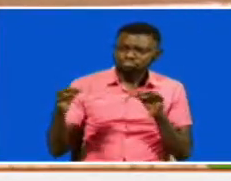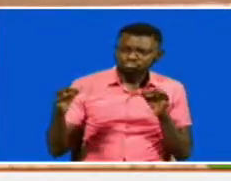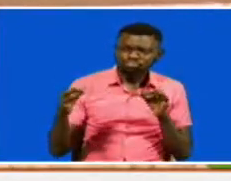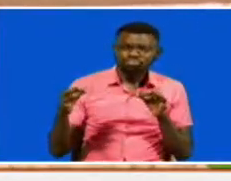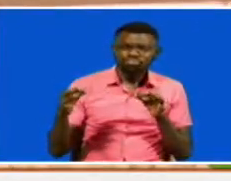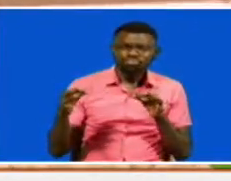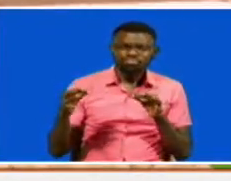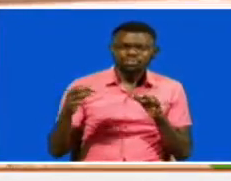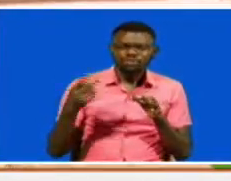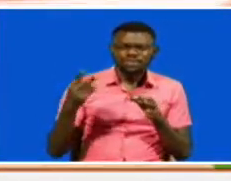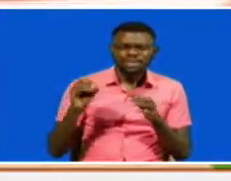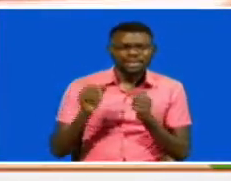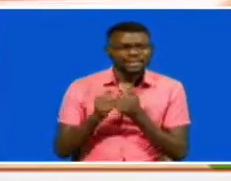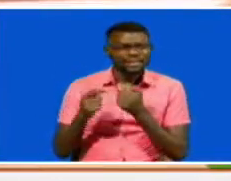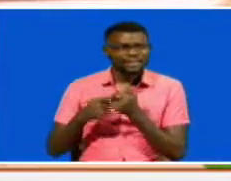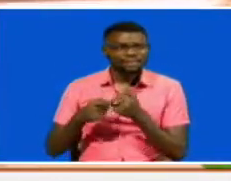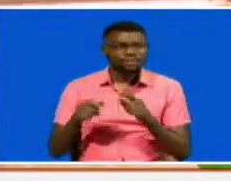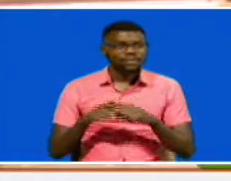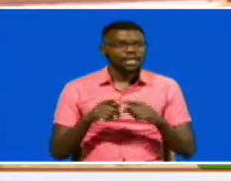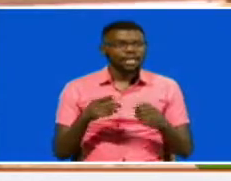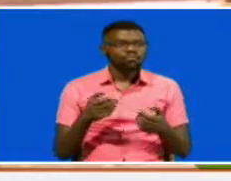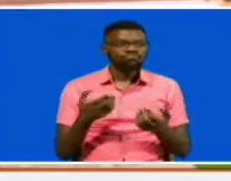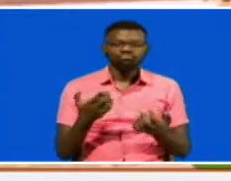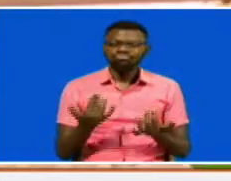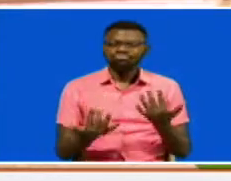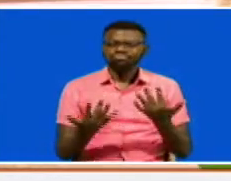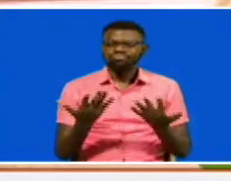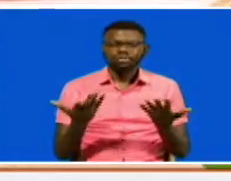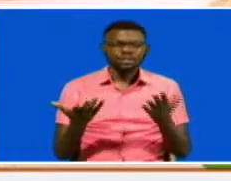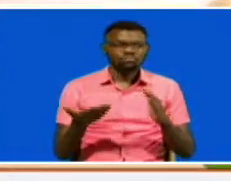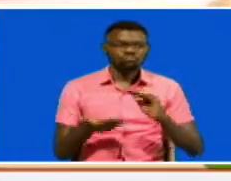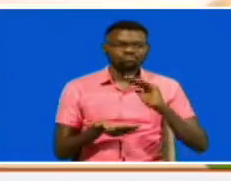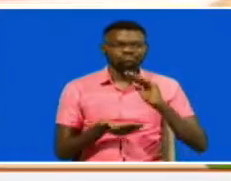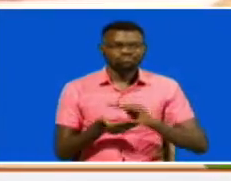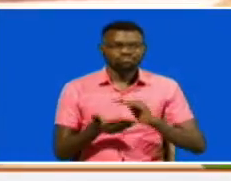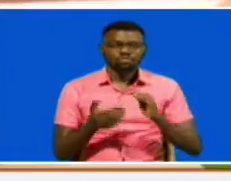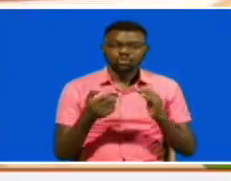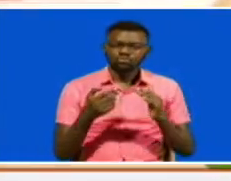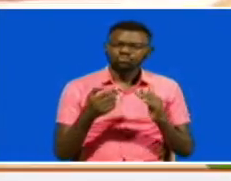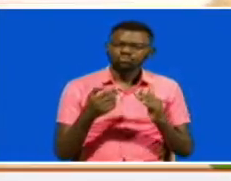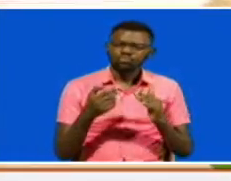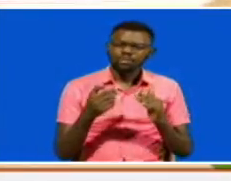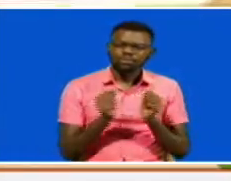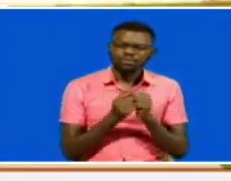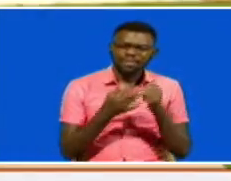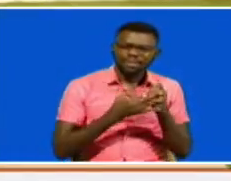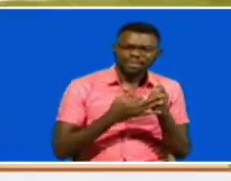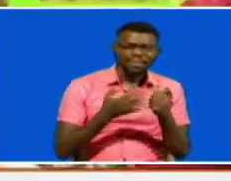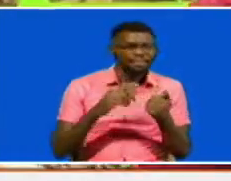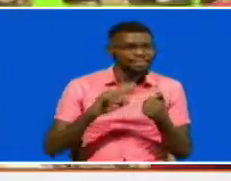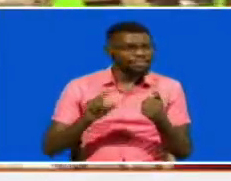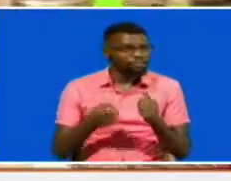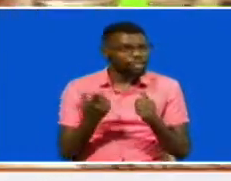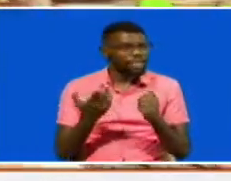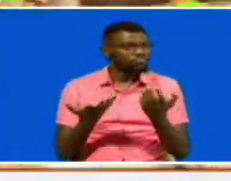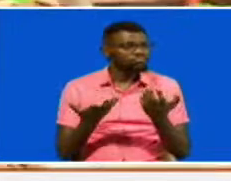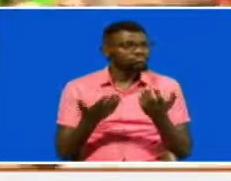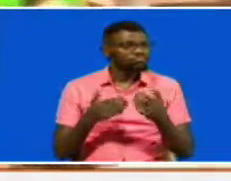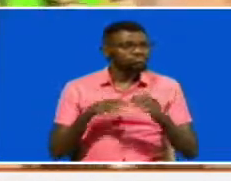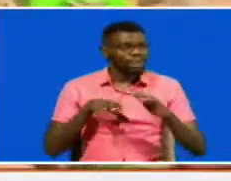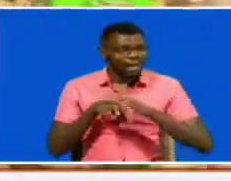2016. Uchomaji wake pia ulipungua kutoka tani 1018 hadi 1011 msimu huo